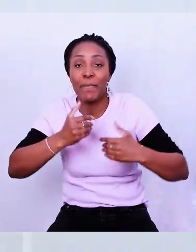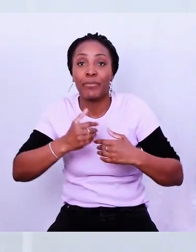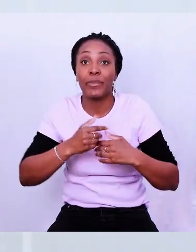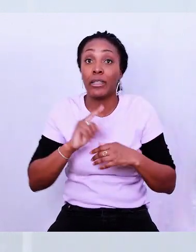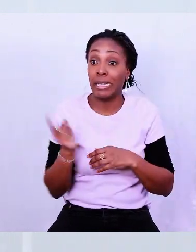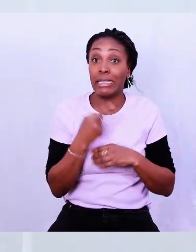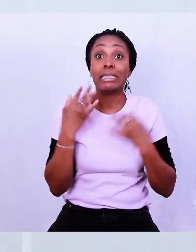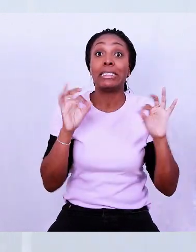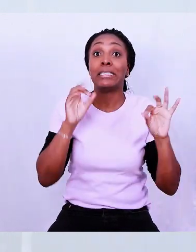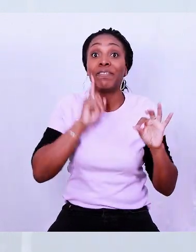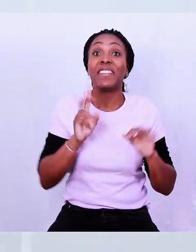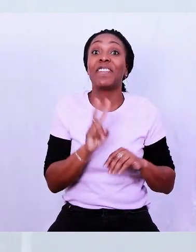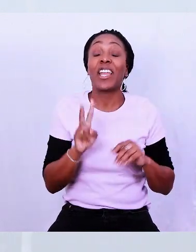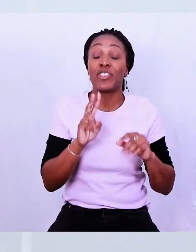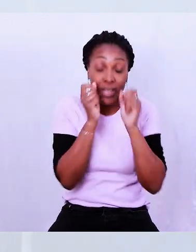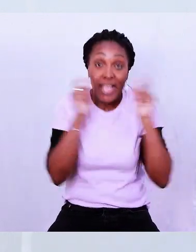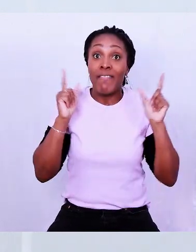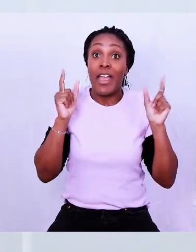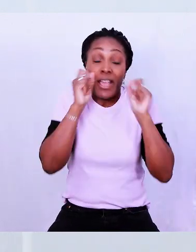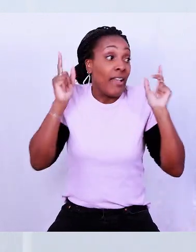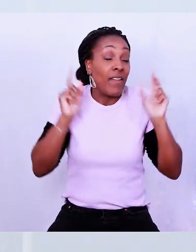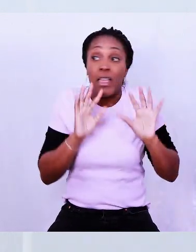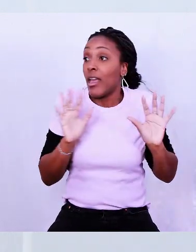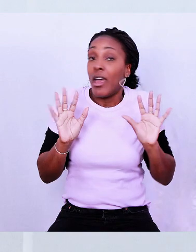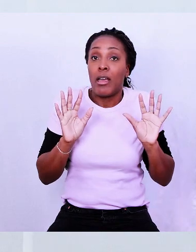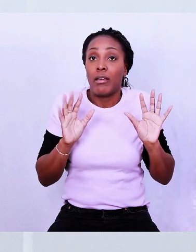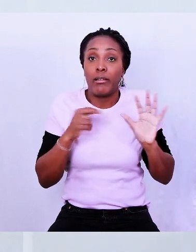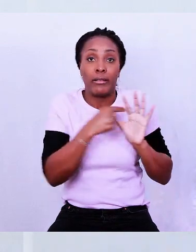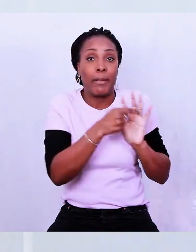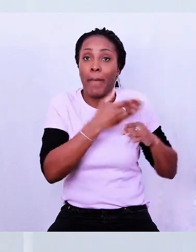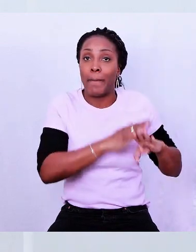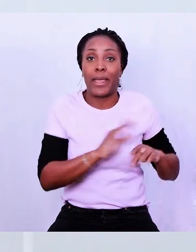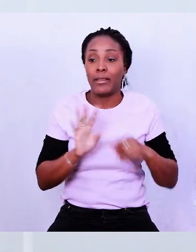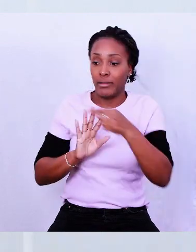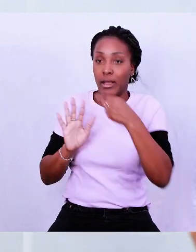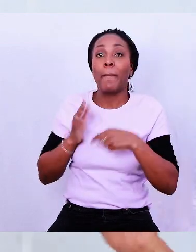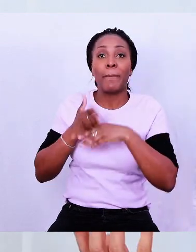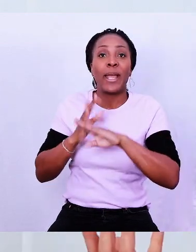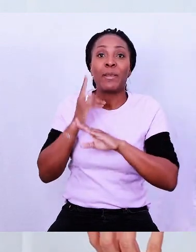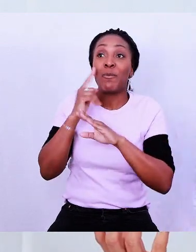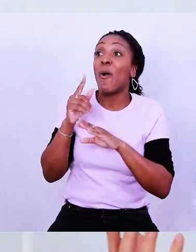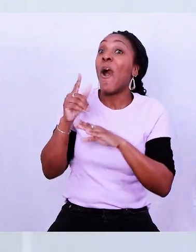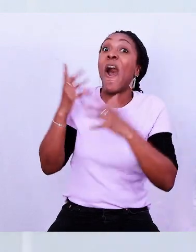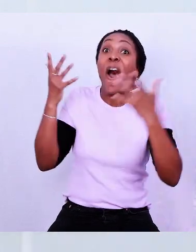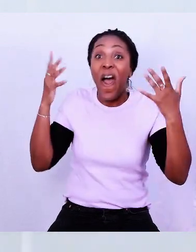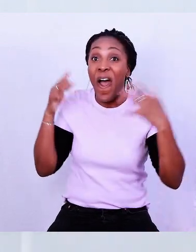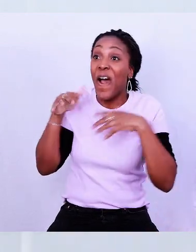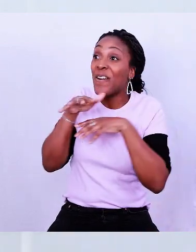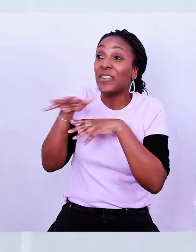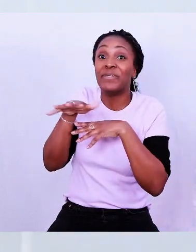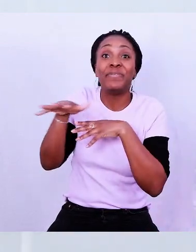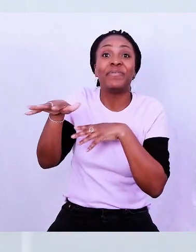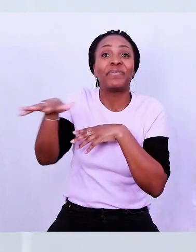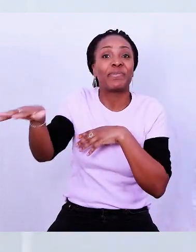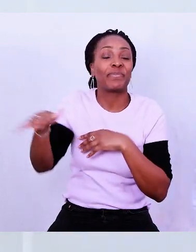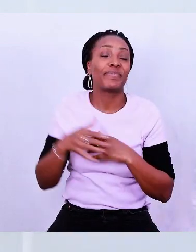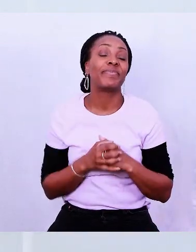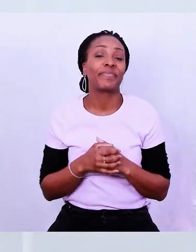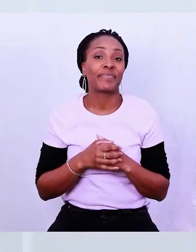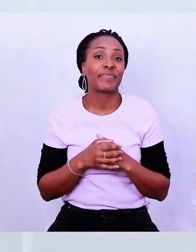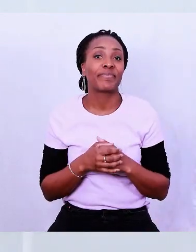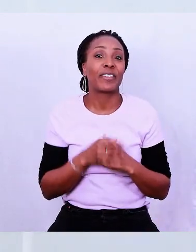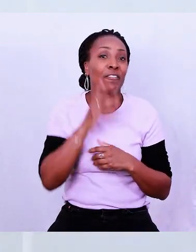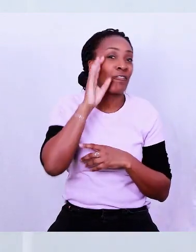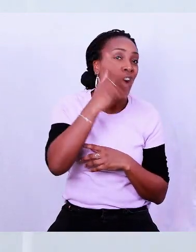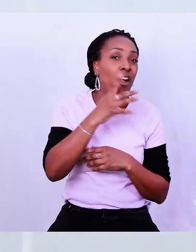vont se réveiller. Sauf qu'il y en a qui sont pas prêtes et d'autres qui sont prêtes pour aller suivre le cortège. Et en fait, les folles et les